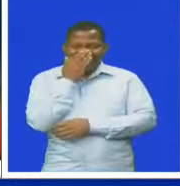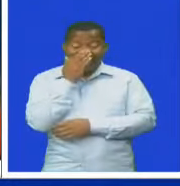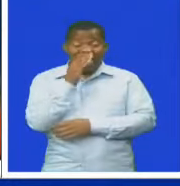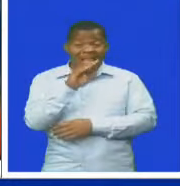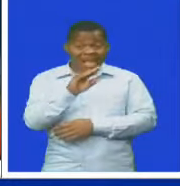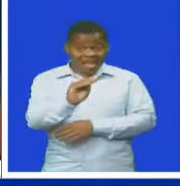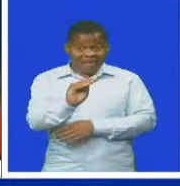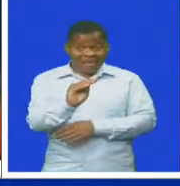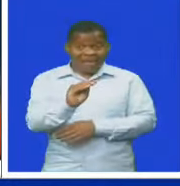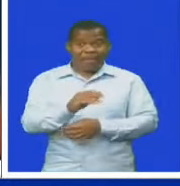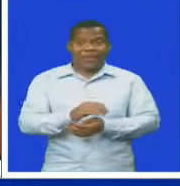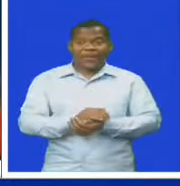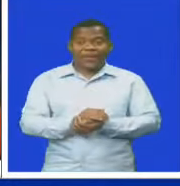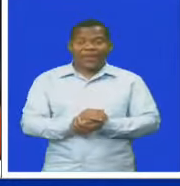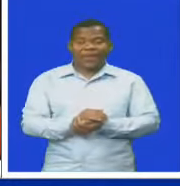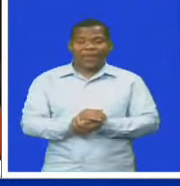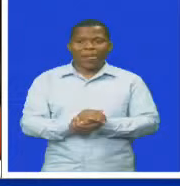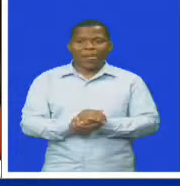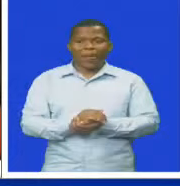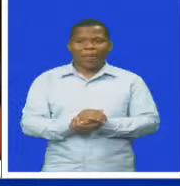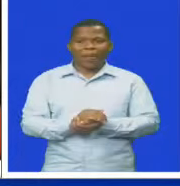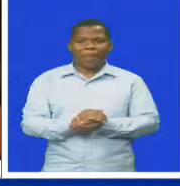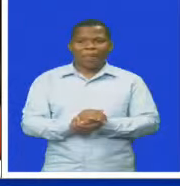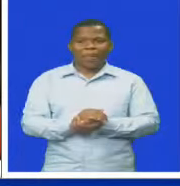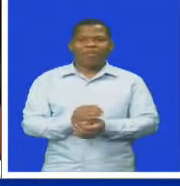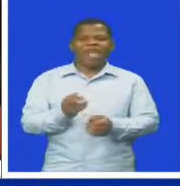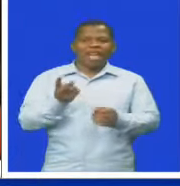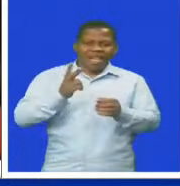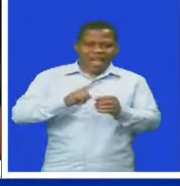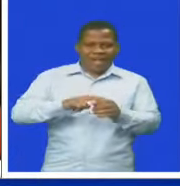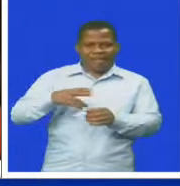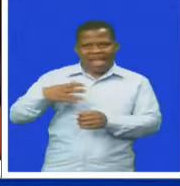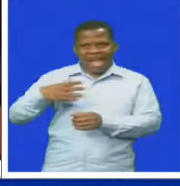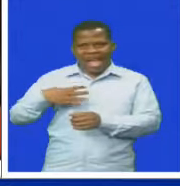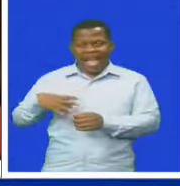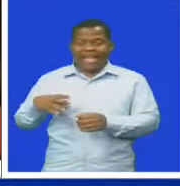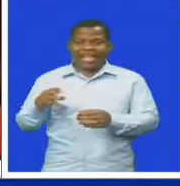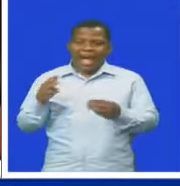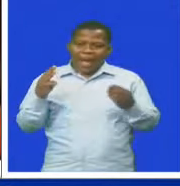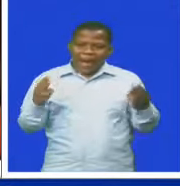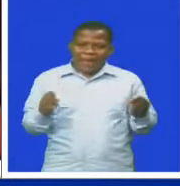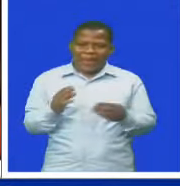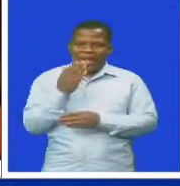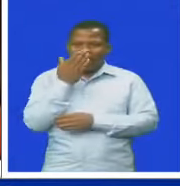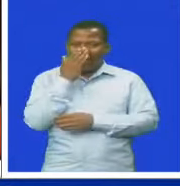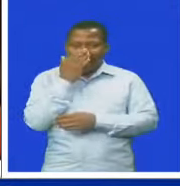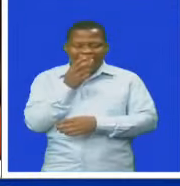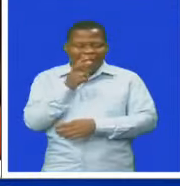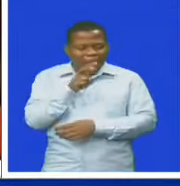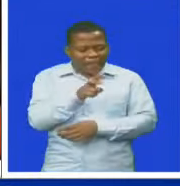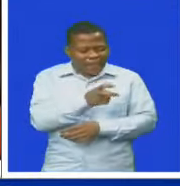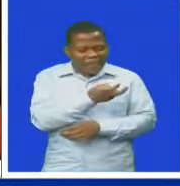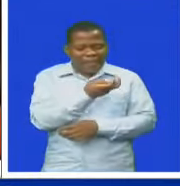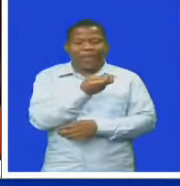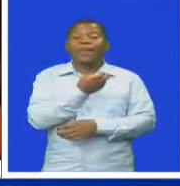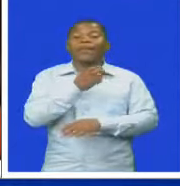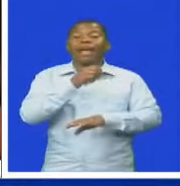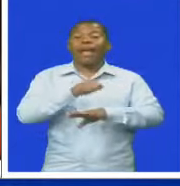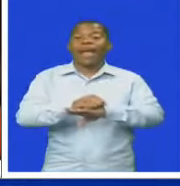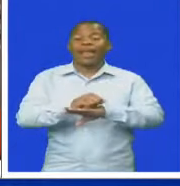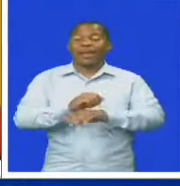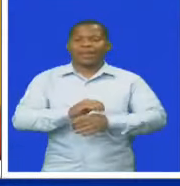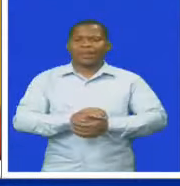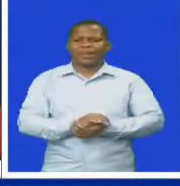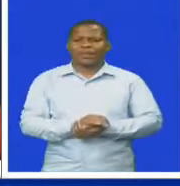ukuthi nalabo laba labagangako labamba tinkunzi sekugcina kuyendeka lokho nasingakhuluma nje ema